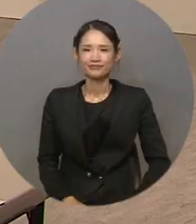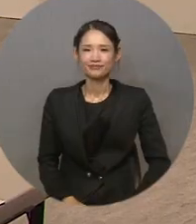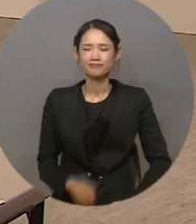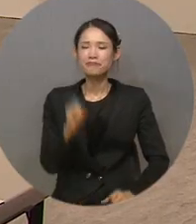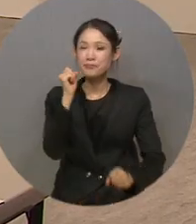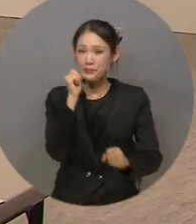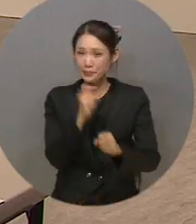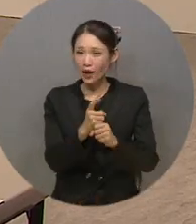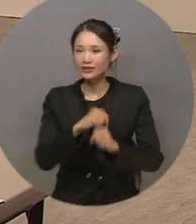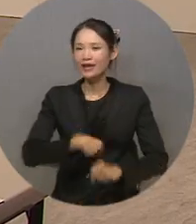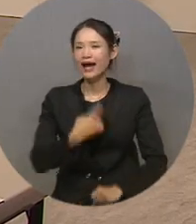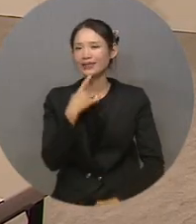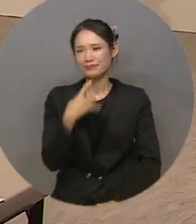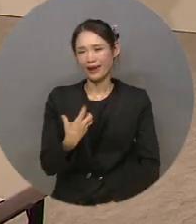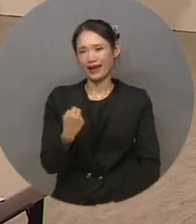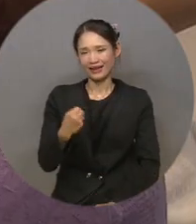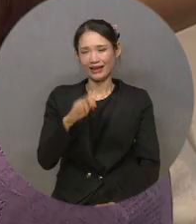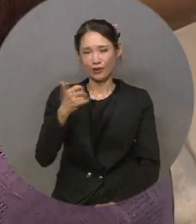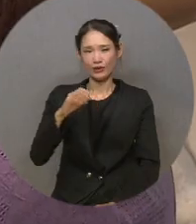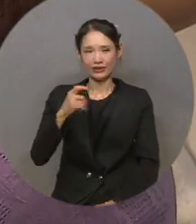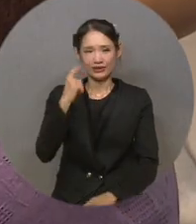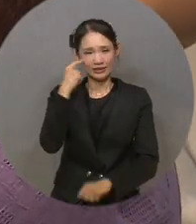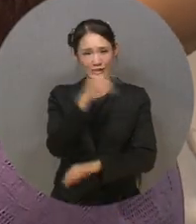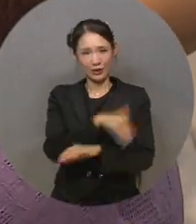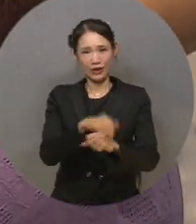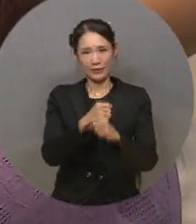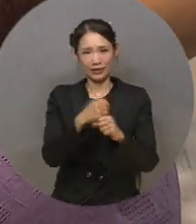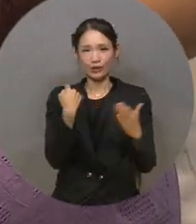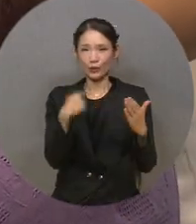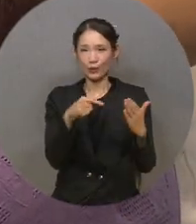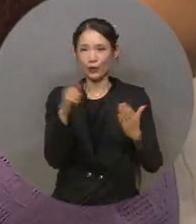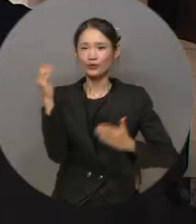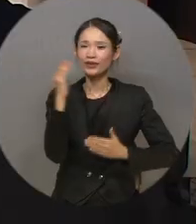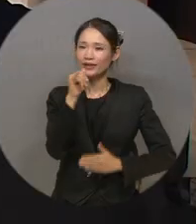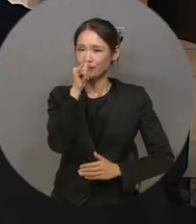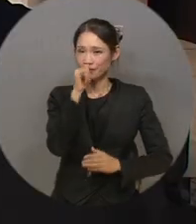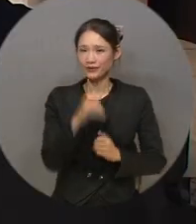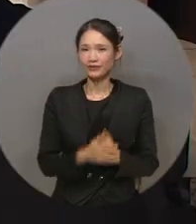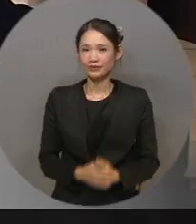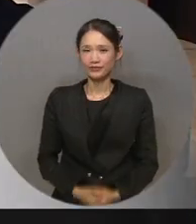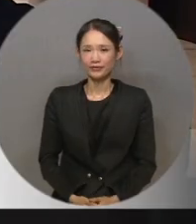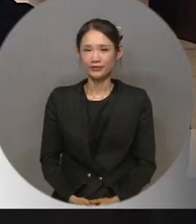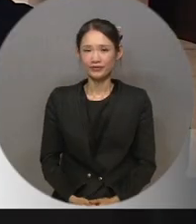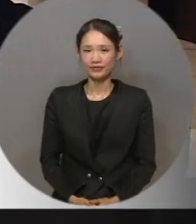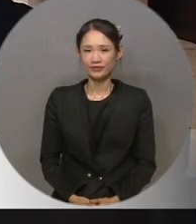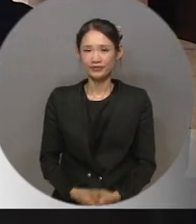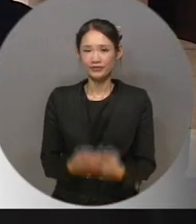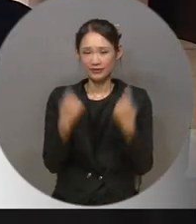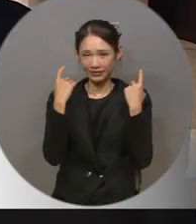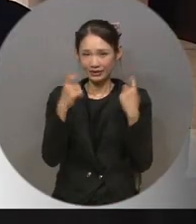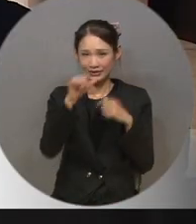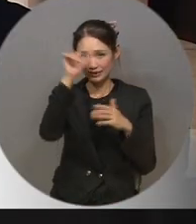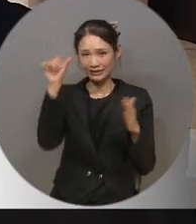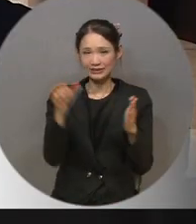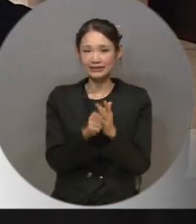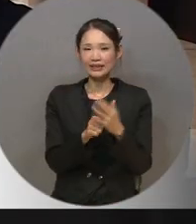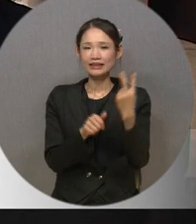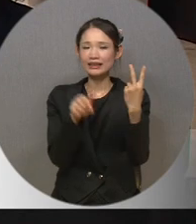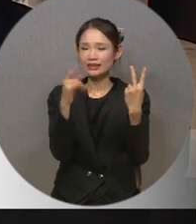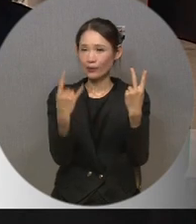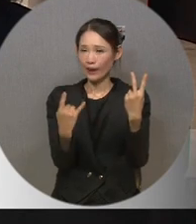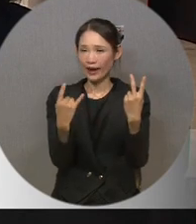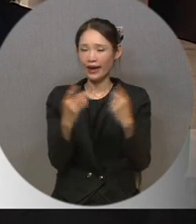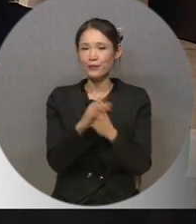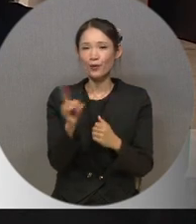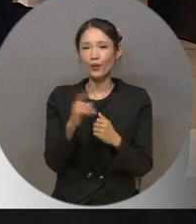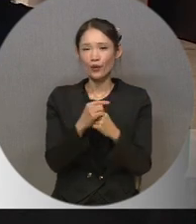벌써 자신만의 콘텐츠를 기획하고 있는 교육생도 있습니다. 여행, 인생 2회차라는